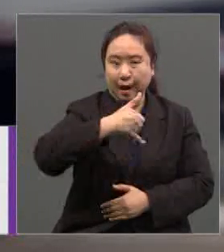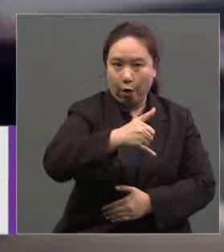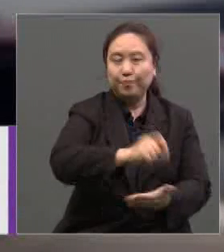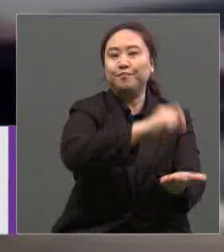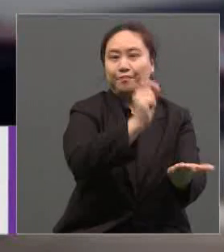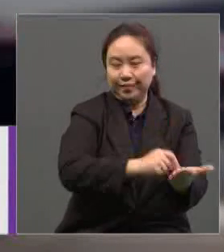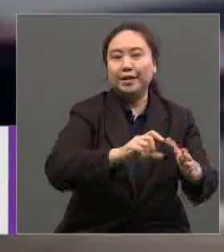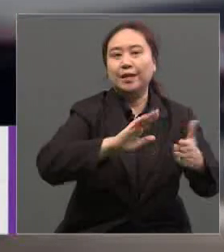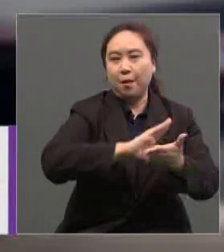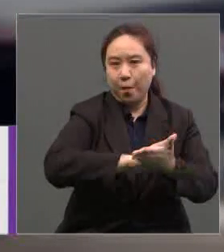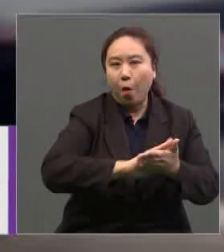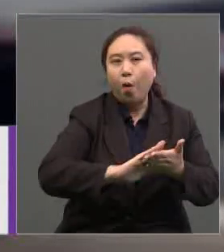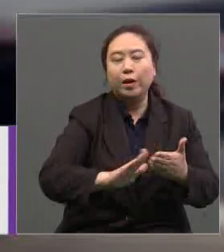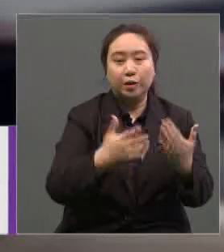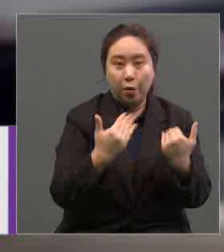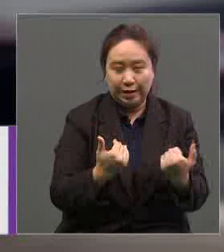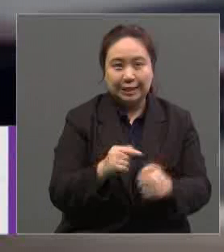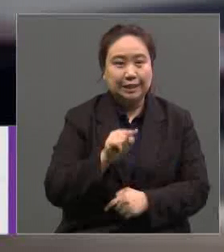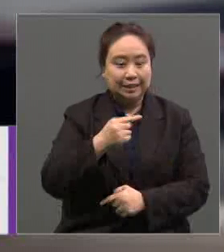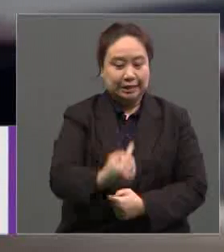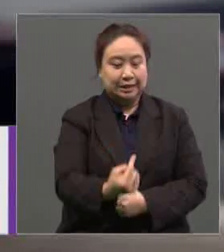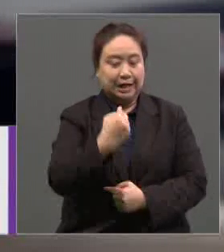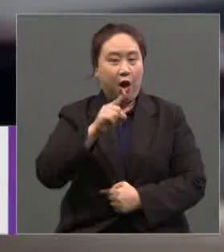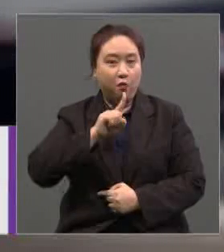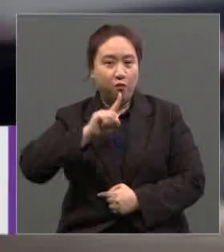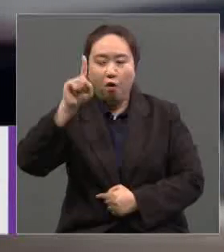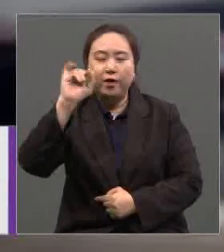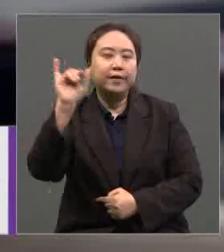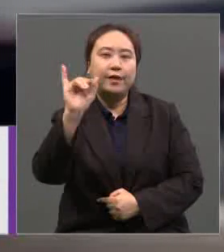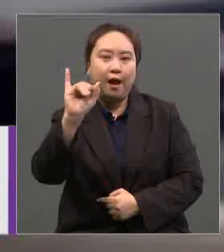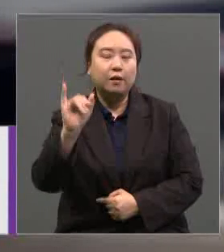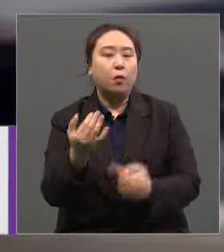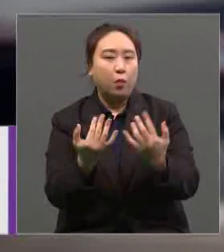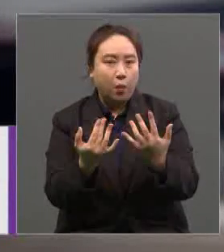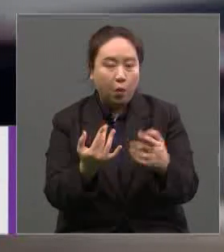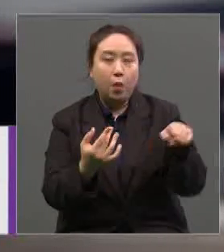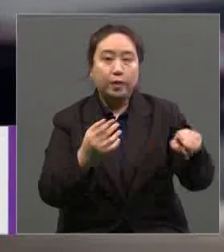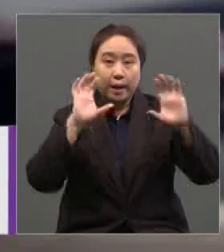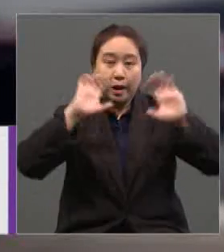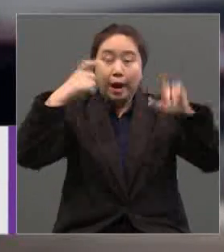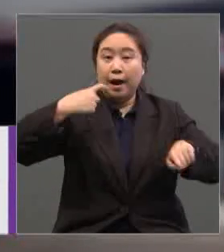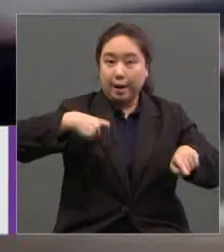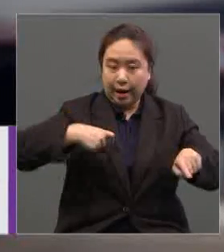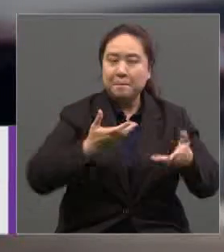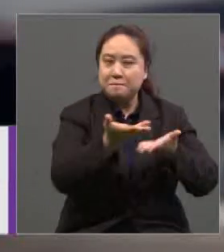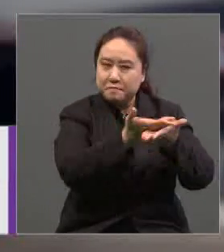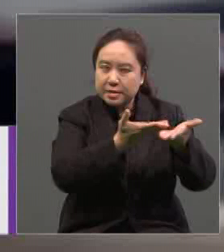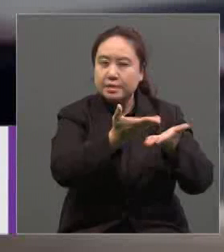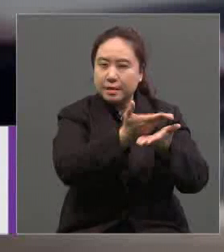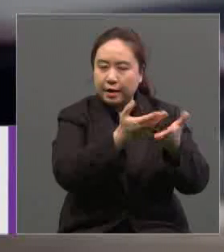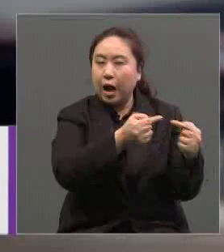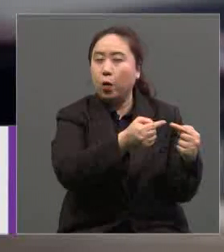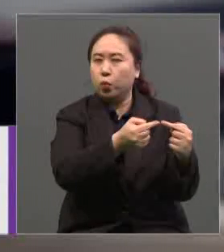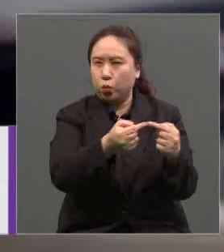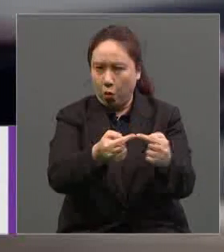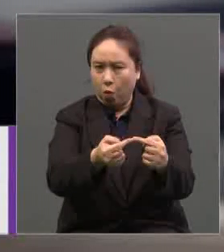คะพร้อมกับบอกว่ายังไม่โดนอัยการสั่งฟ้องนับจากนี้ทางอัยการก็จะมีการพิจารณาต่อไปแล้วก็ย้ำว่าตามหลัก